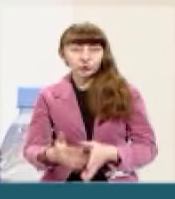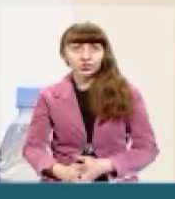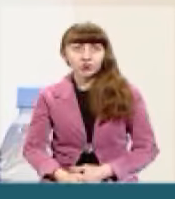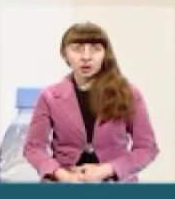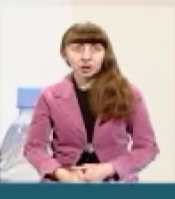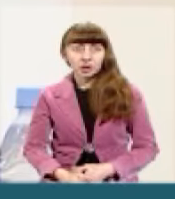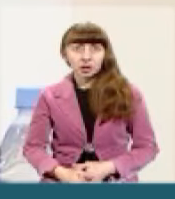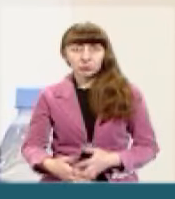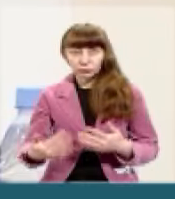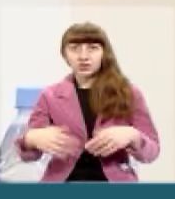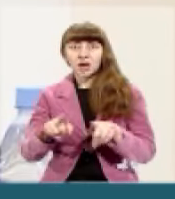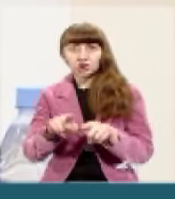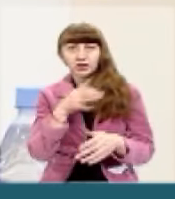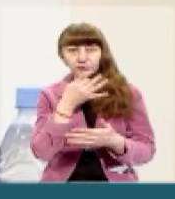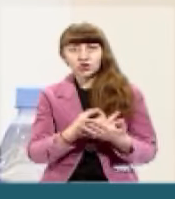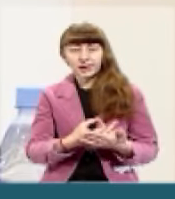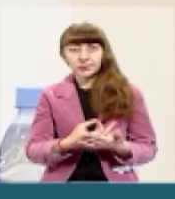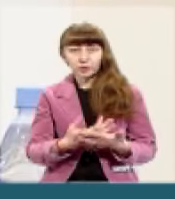стараюсь помочь. Вы помогаете тоже нам?